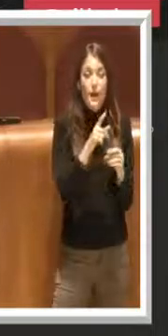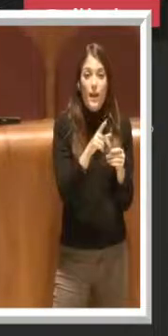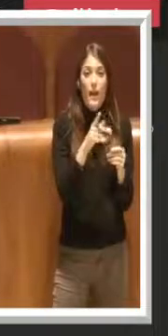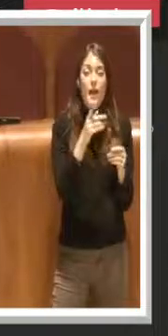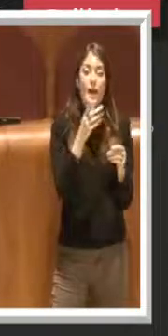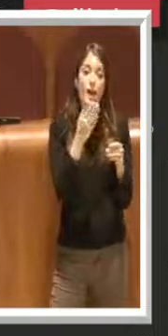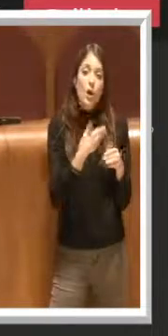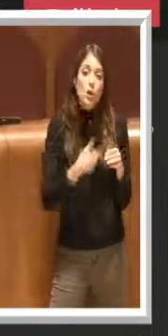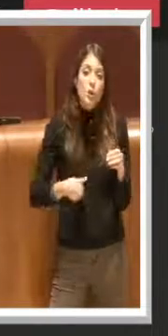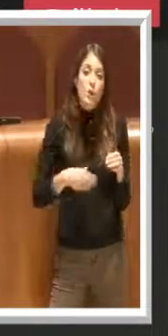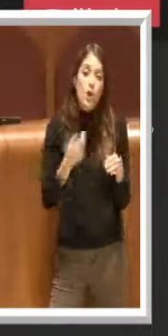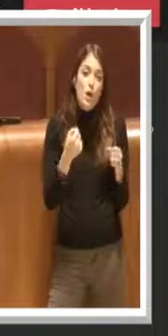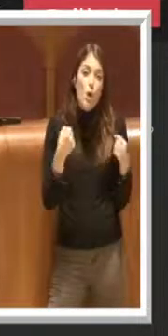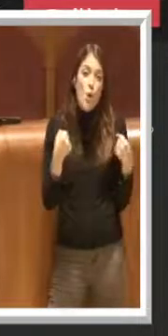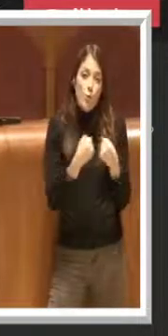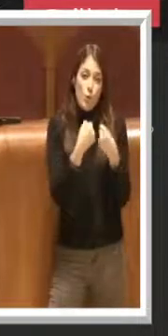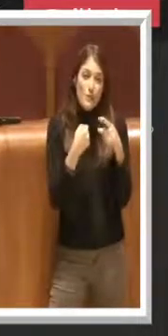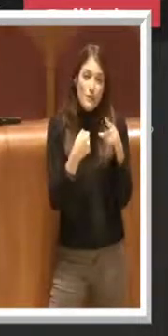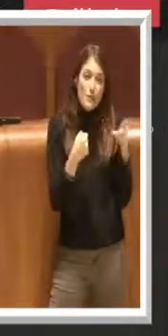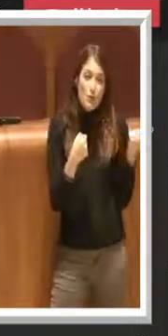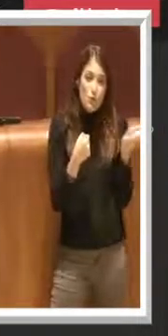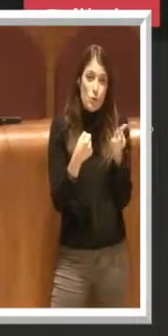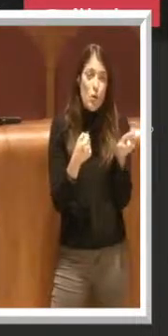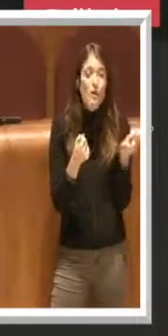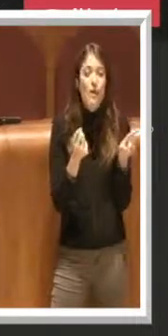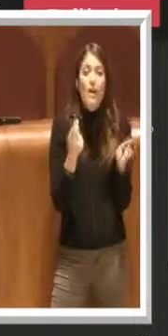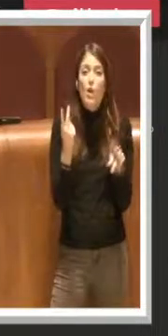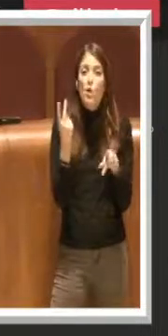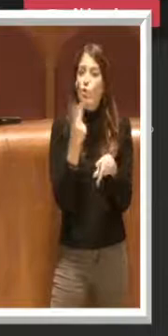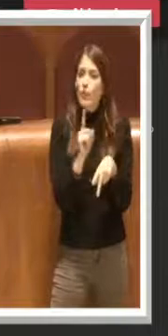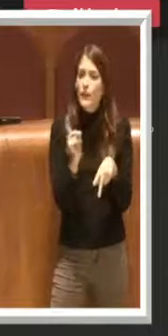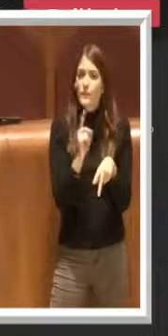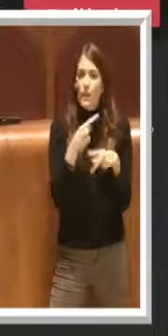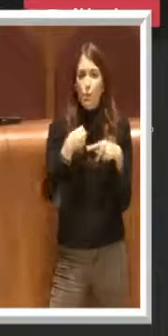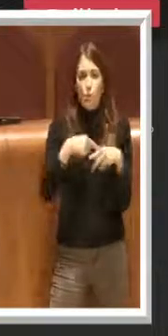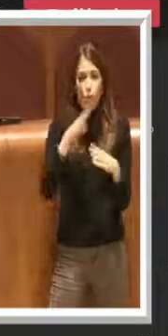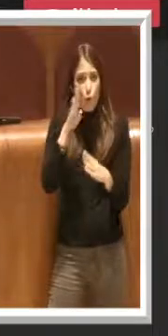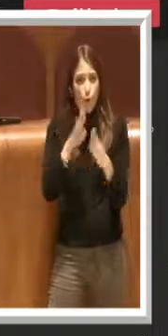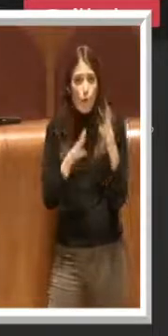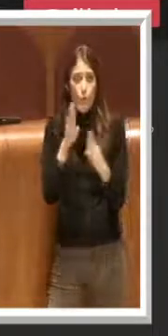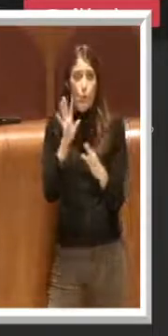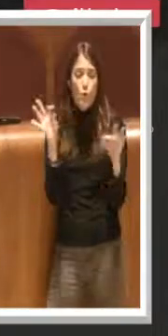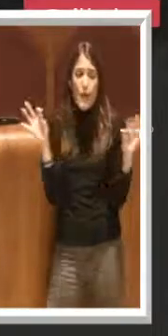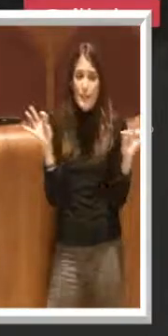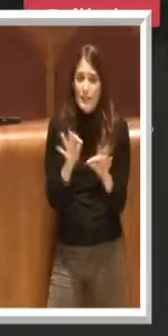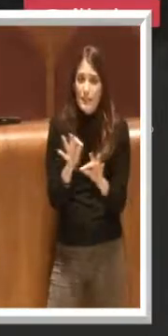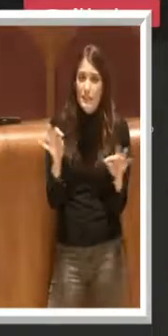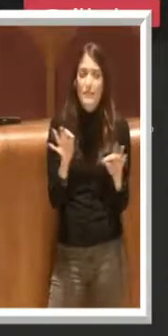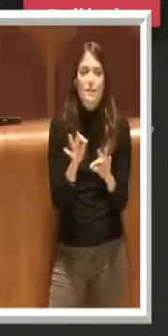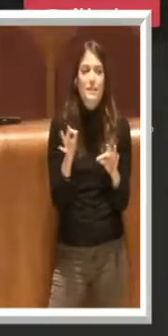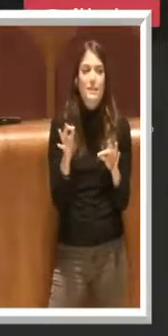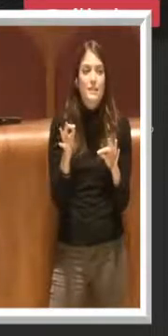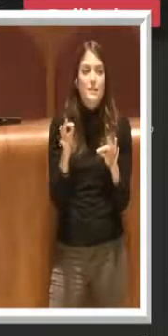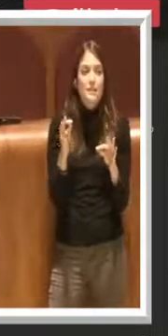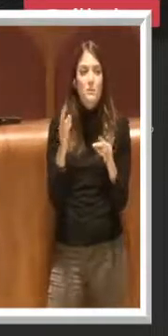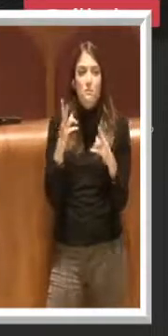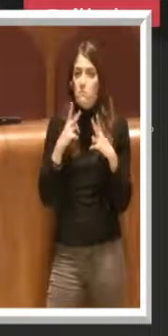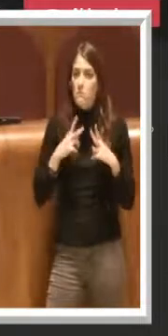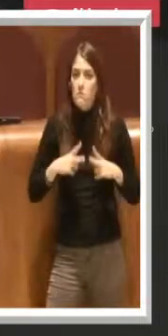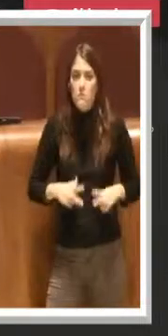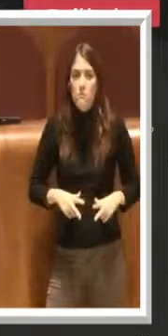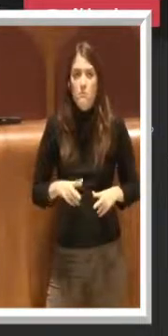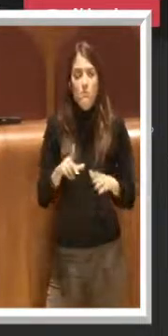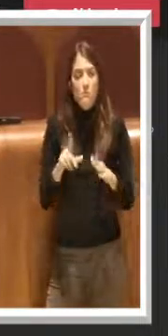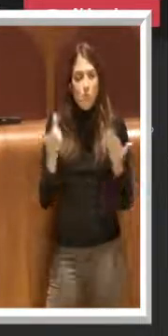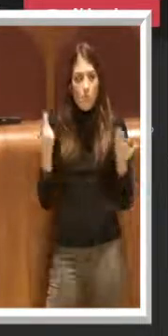di opposizione. Non è vero che non c'è stato un confronto molto tranquillo, molto